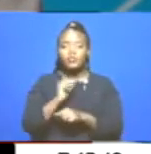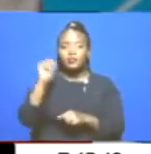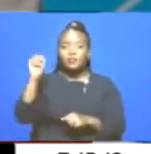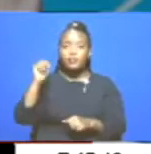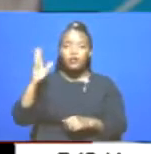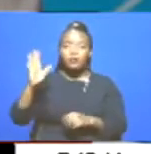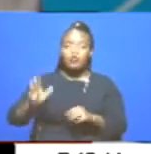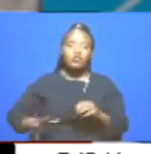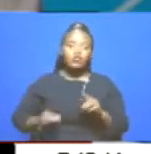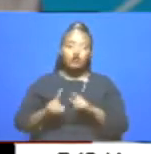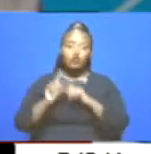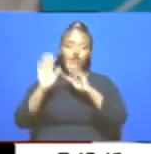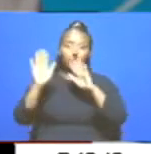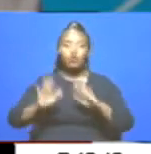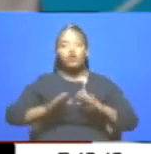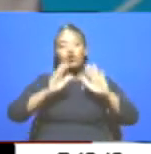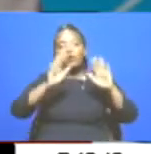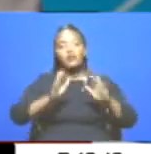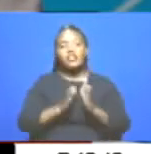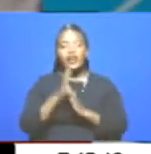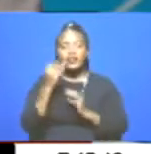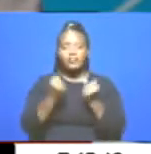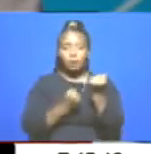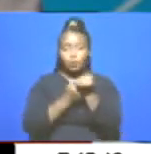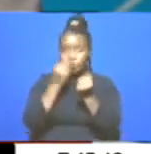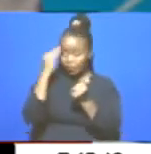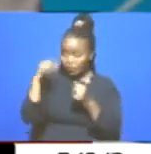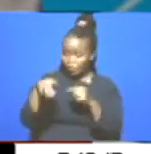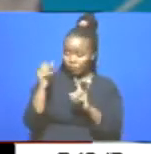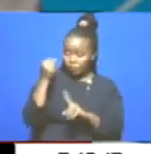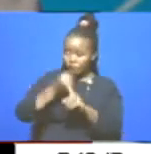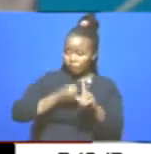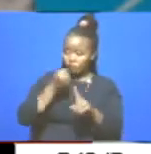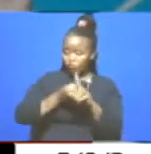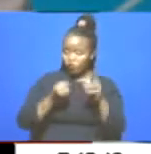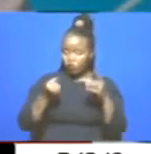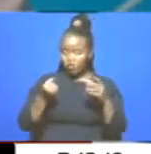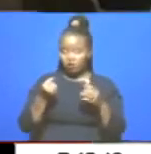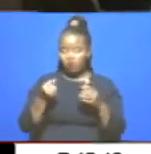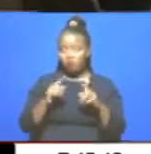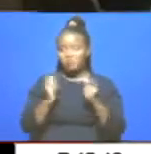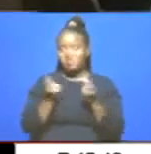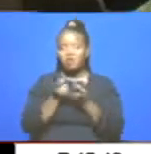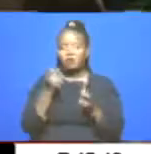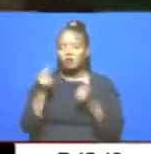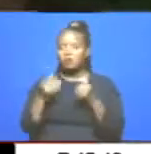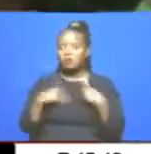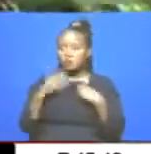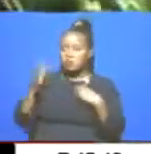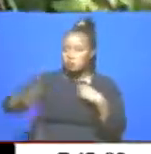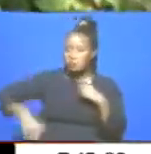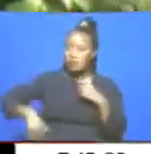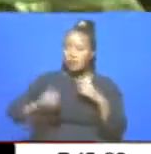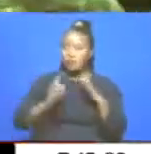Raila Odinga, wakimtaja kuwa mtetezi wa jamii zilizosalia nyuma kimaendeleo humu nchini.